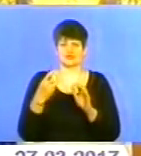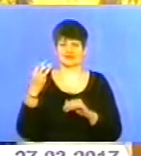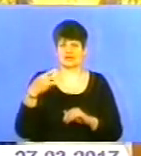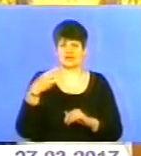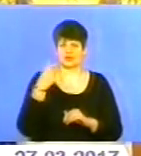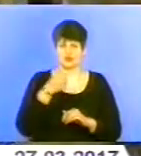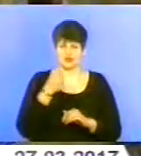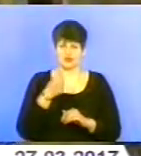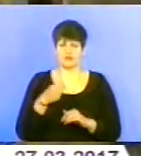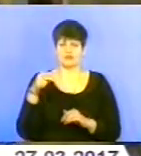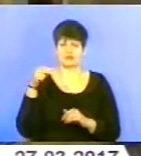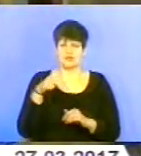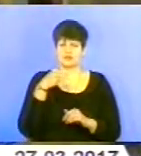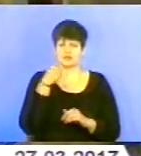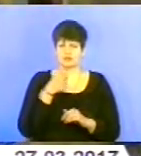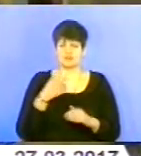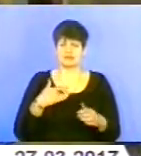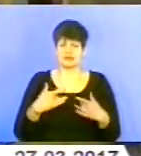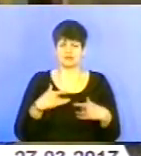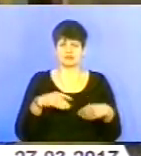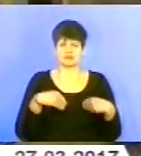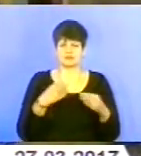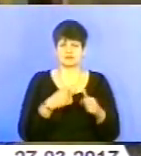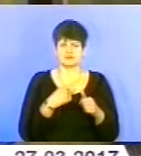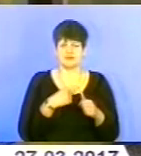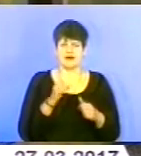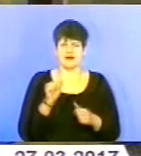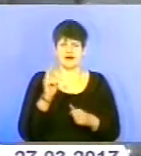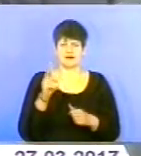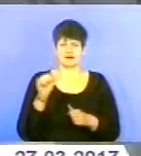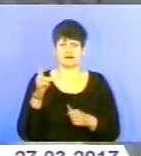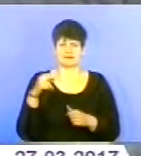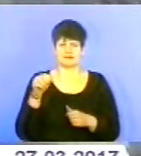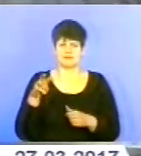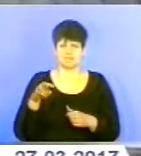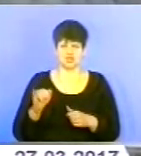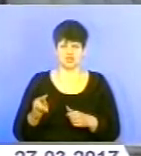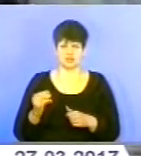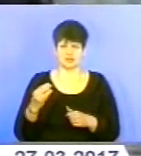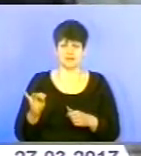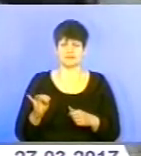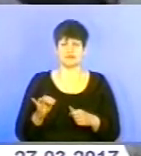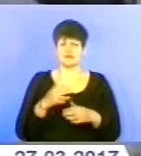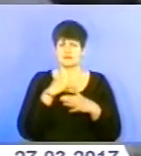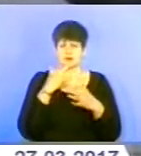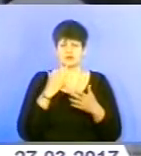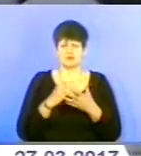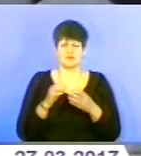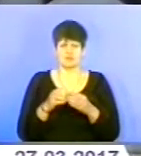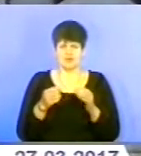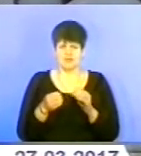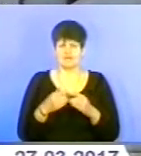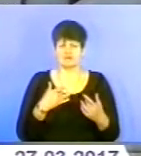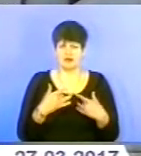року. У 2000 році театру присвоєно звання академічного. Є чимало проблем, зокрема в інфраструктурі, визнає директор закладу.